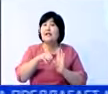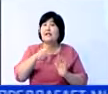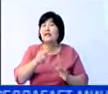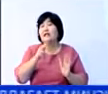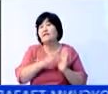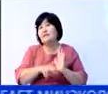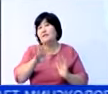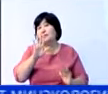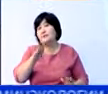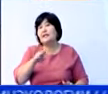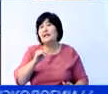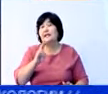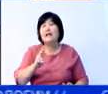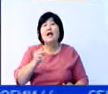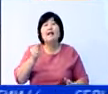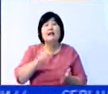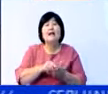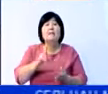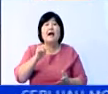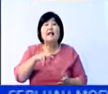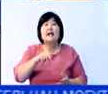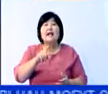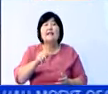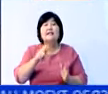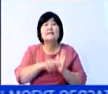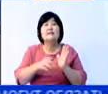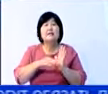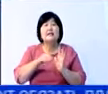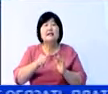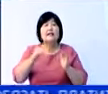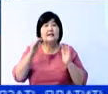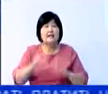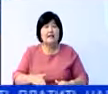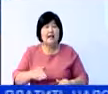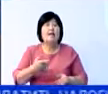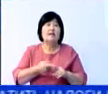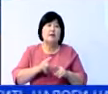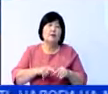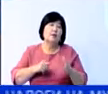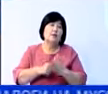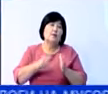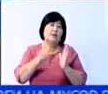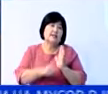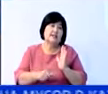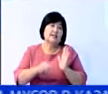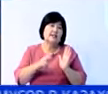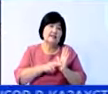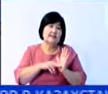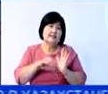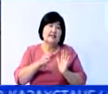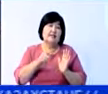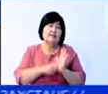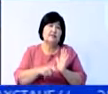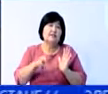85 тинов тариф на канализацию 79 тенге 50 одного члена до 68 гей